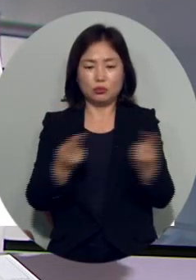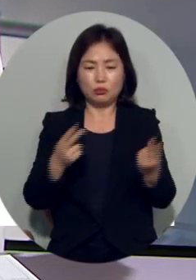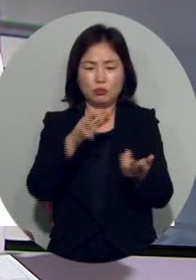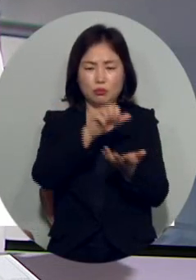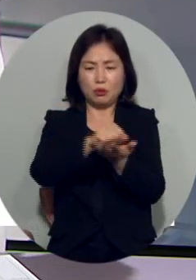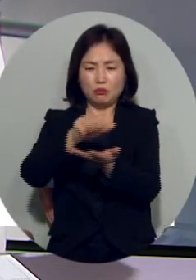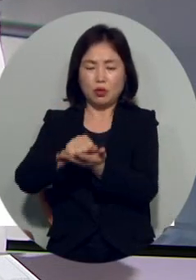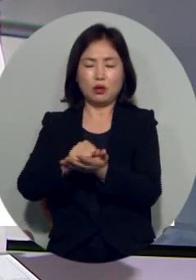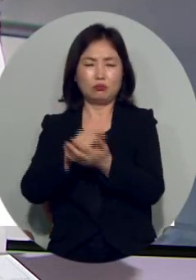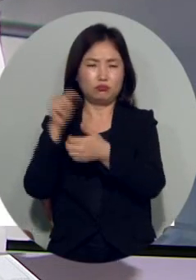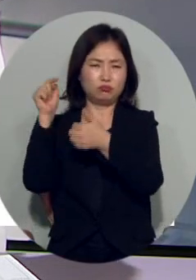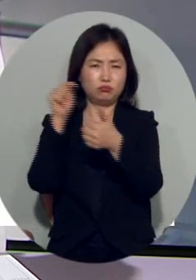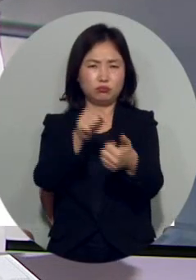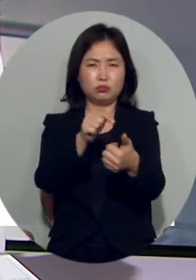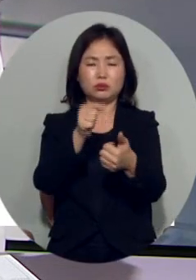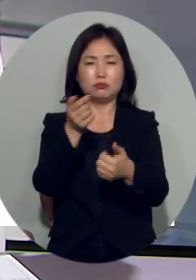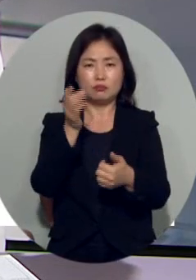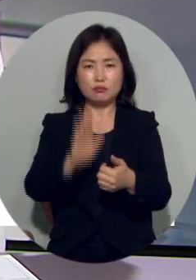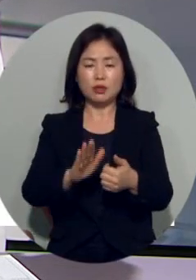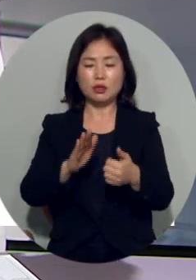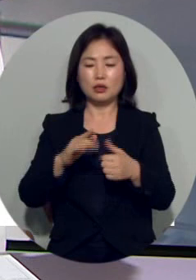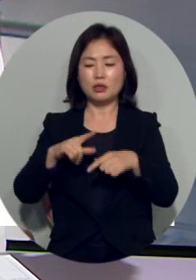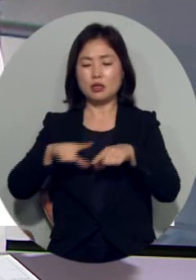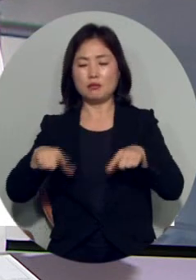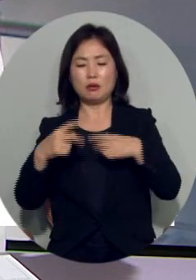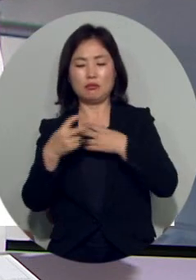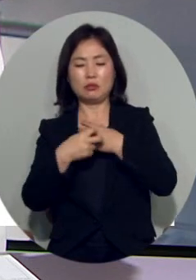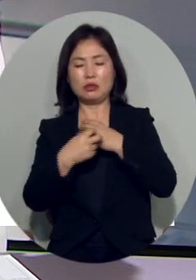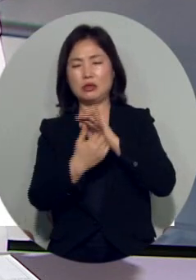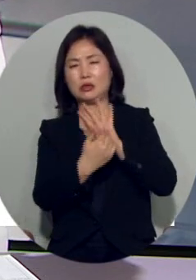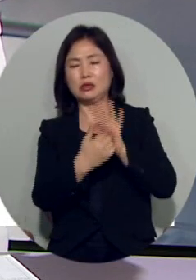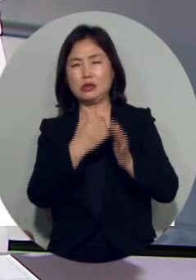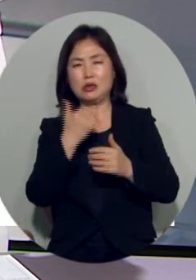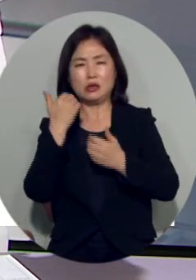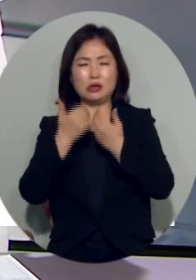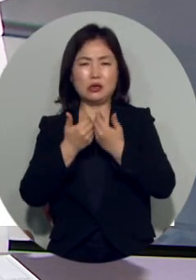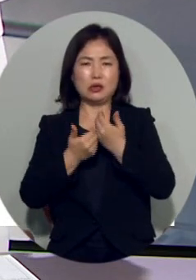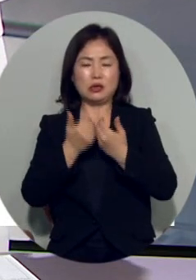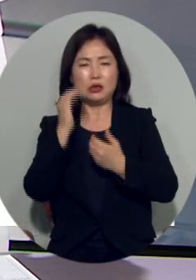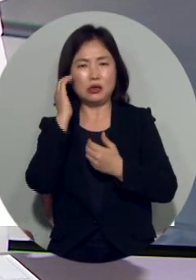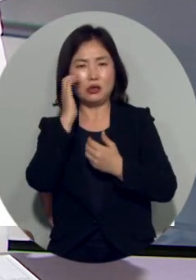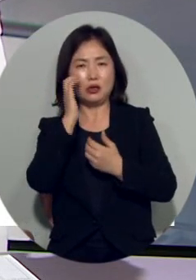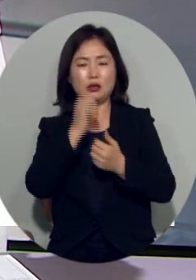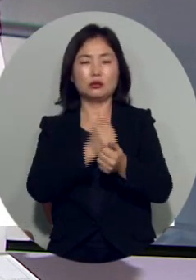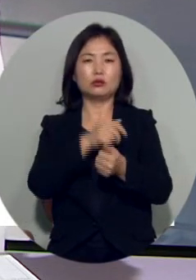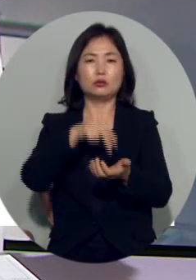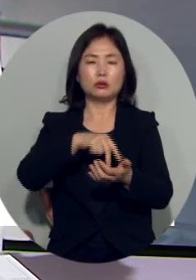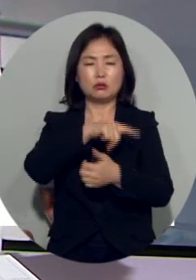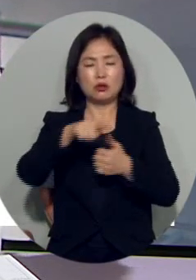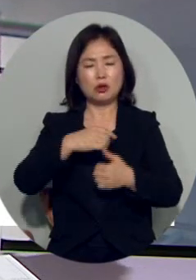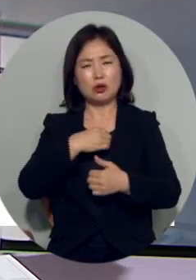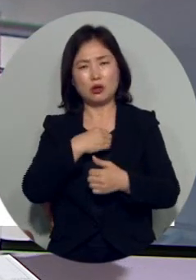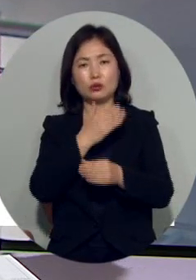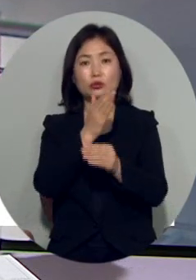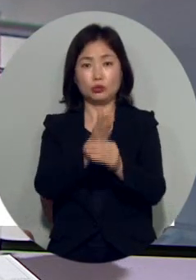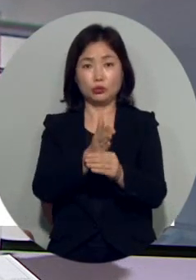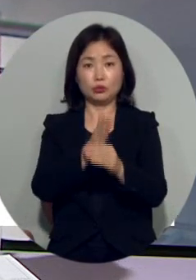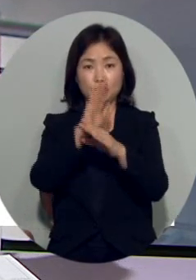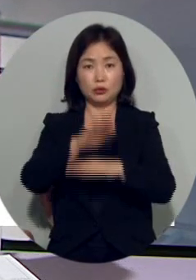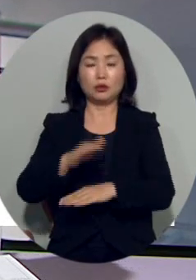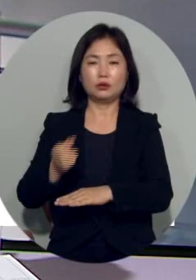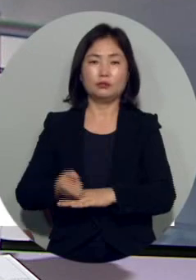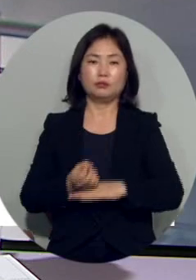확보 행정명령까지 내렸지만 일선 병원에서 난색을 보이며 험난한 과정을 예고하고 있습니다. 오늘 첫